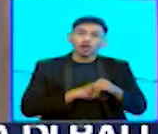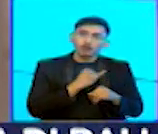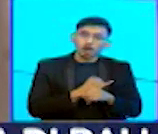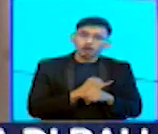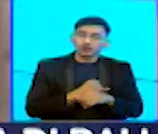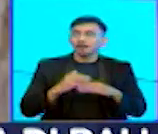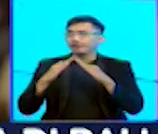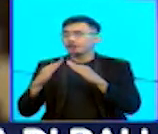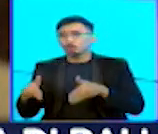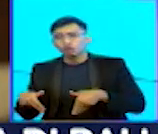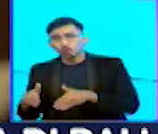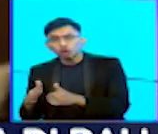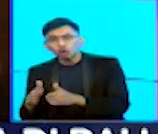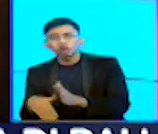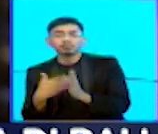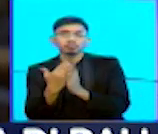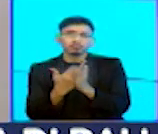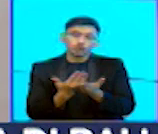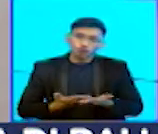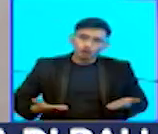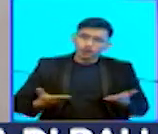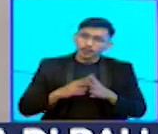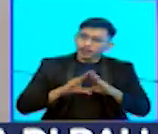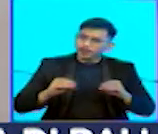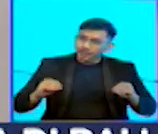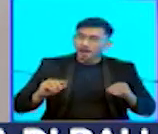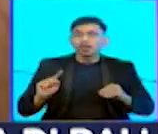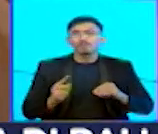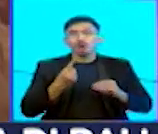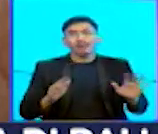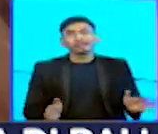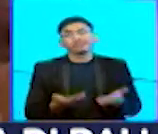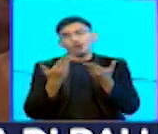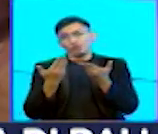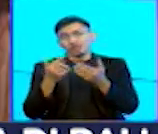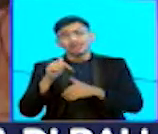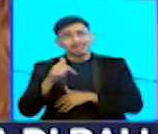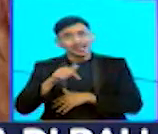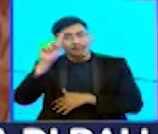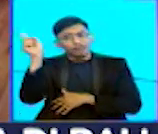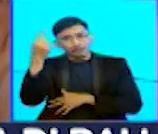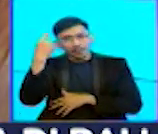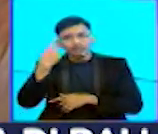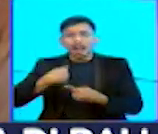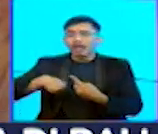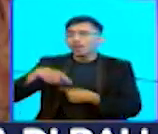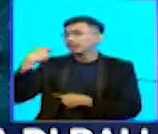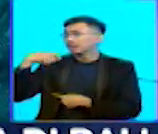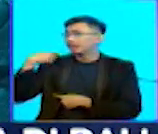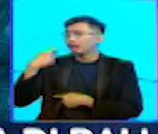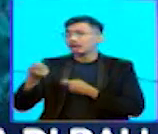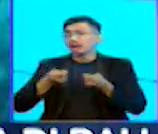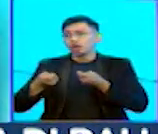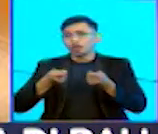maupun suasana kerja akan dibangun dan sedang dipersiapkan oleh pemerintah yang dikoordinir Kementerian Koordinator Maritim dan